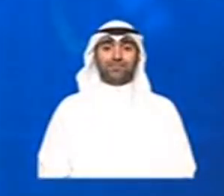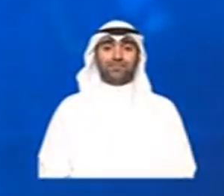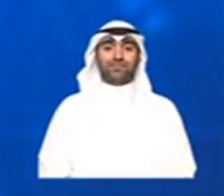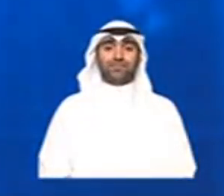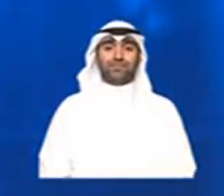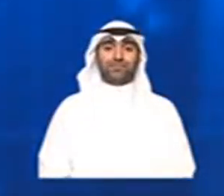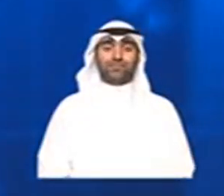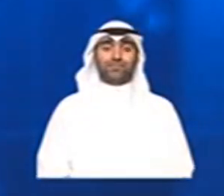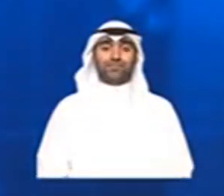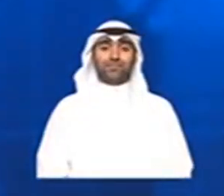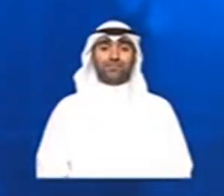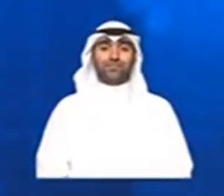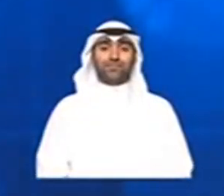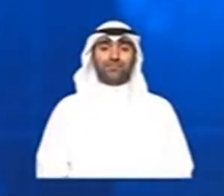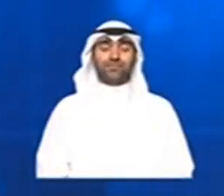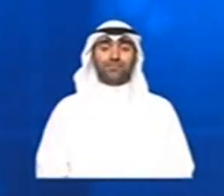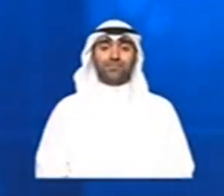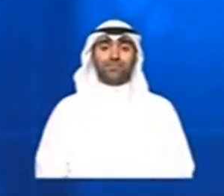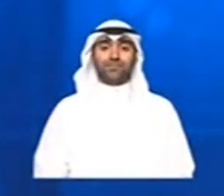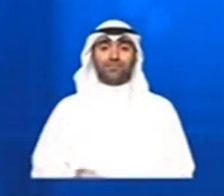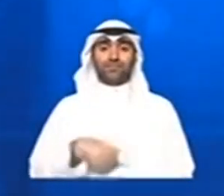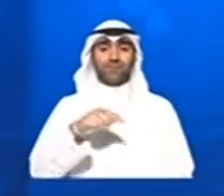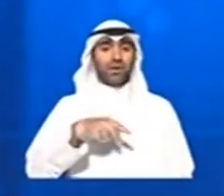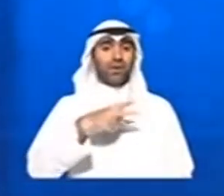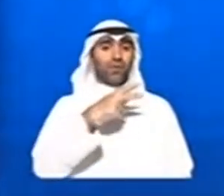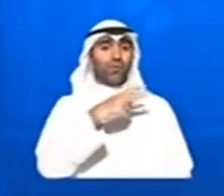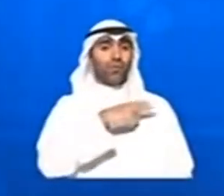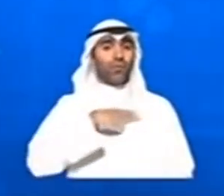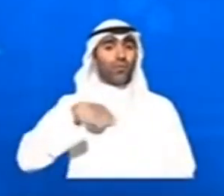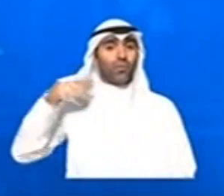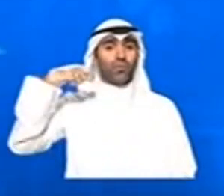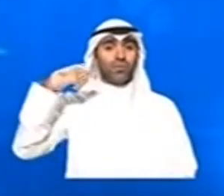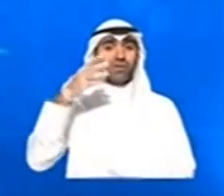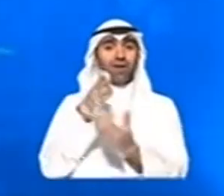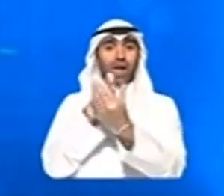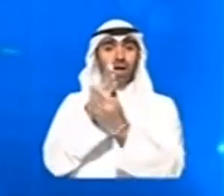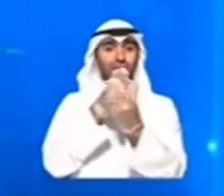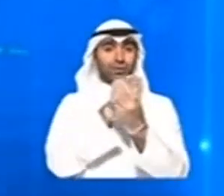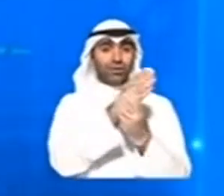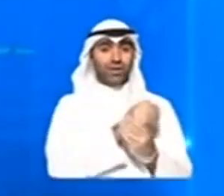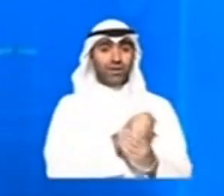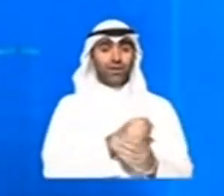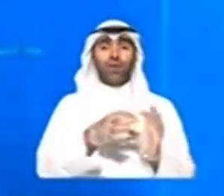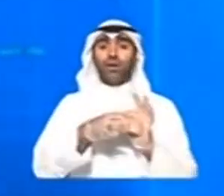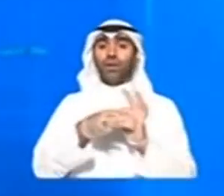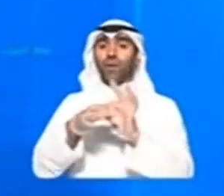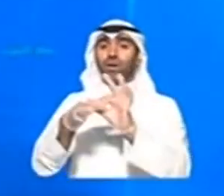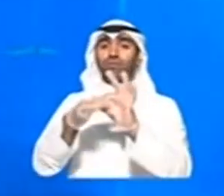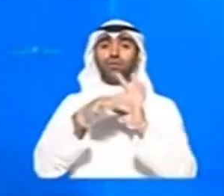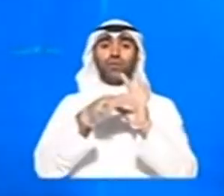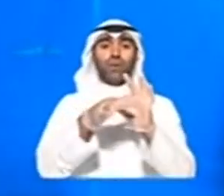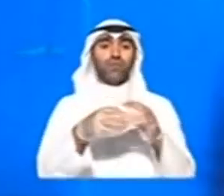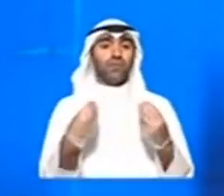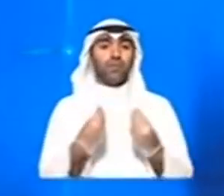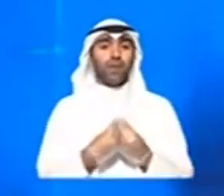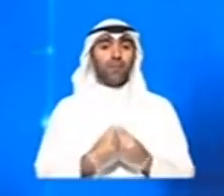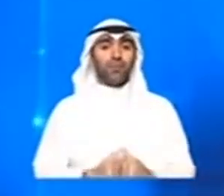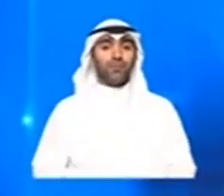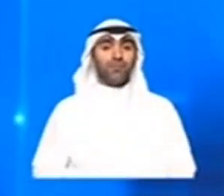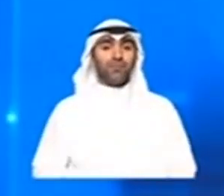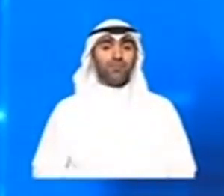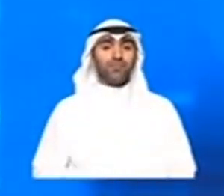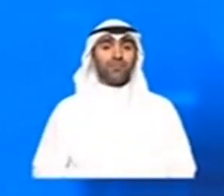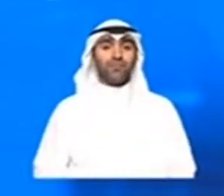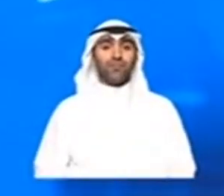في إطار متابعة وزارة الخارجية لأوضاع المواطنين الكويتيين، تتعاون القنصلية العامة الكويتية في نيويورك